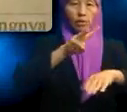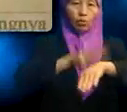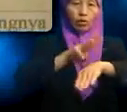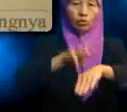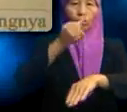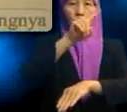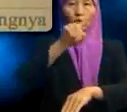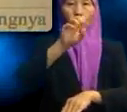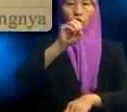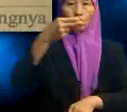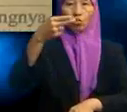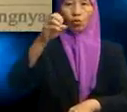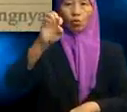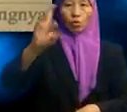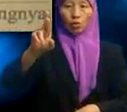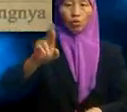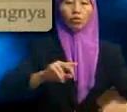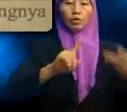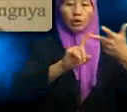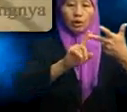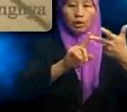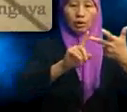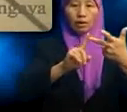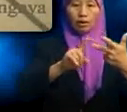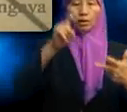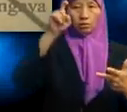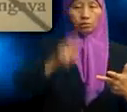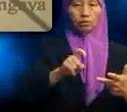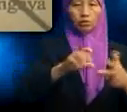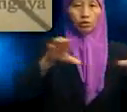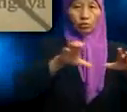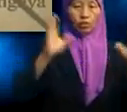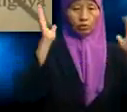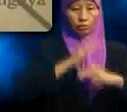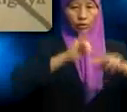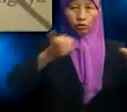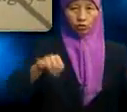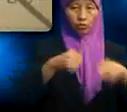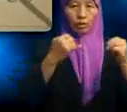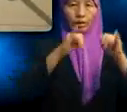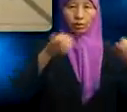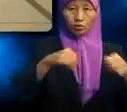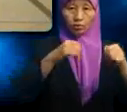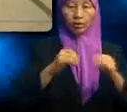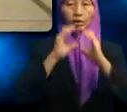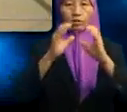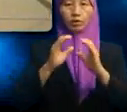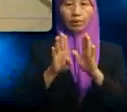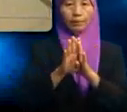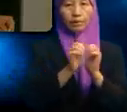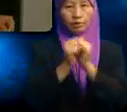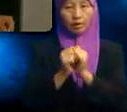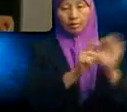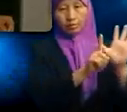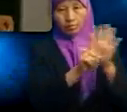Zuhur. Seterusnya, syarat sah yang ketiga, solat Jumaat itu mestilah dilakukan secara